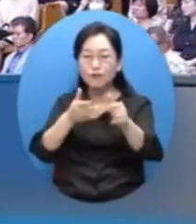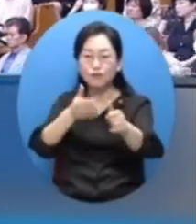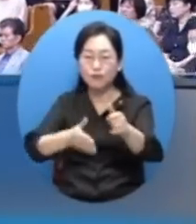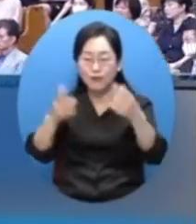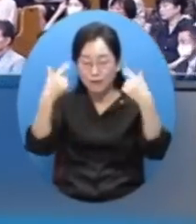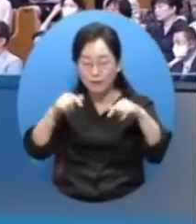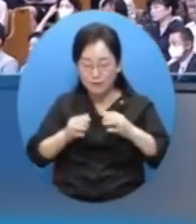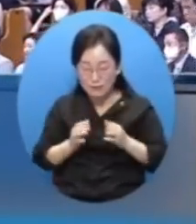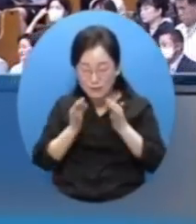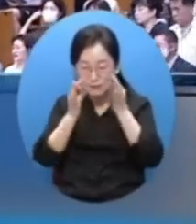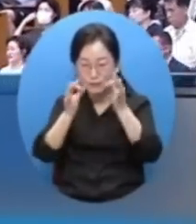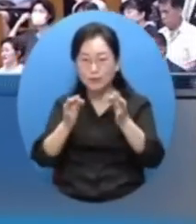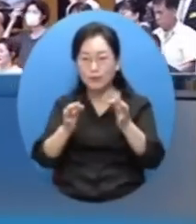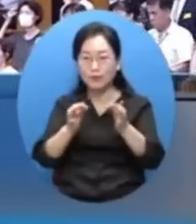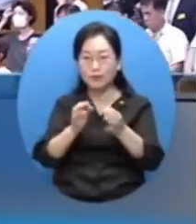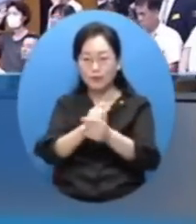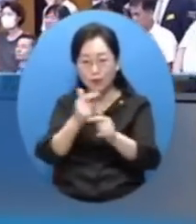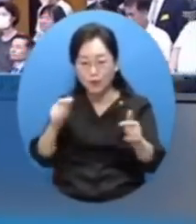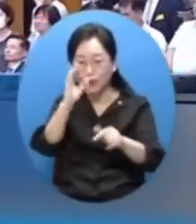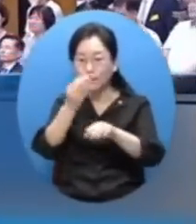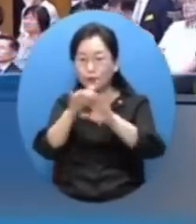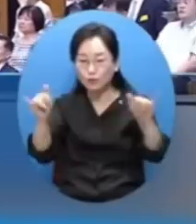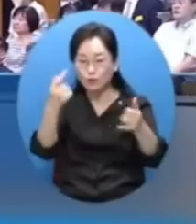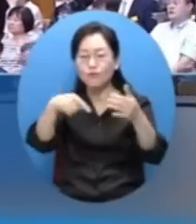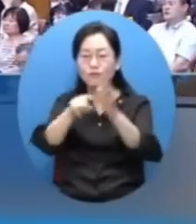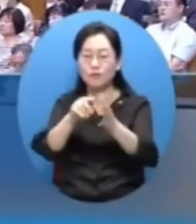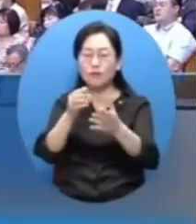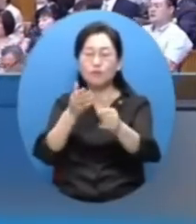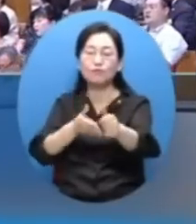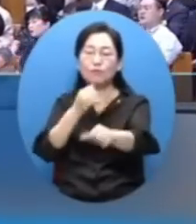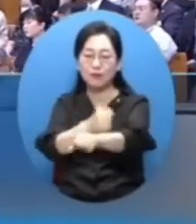항상 힘쓰며 여러 성도를 위하여 구하라.